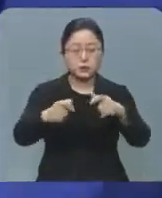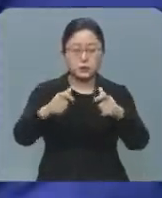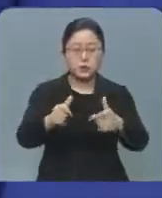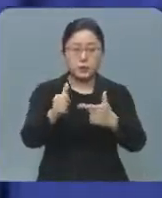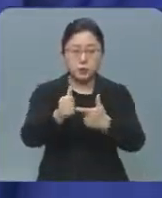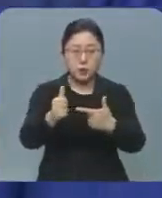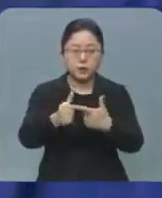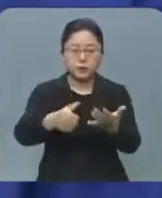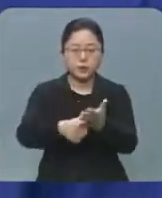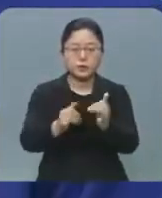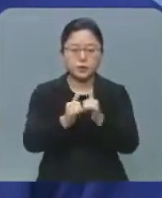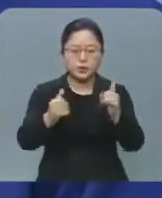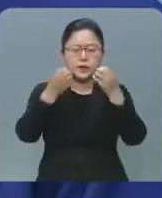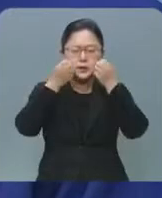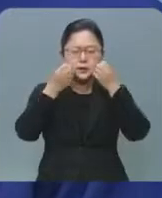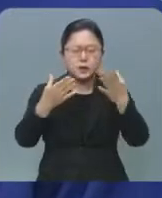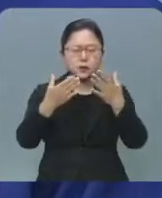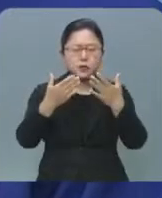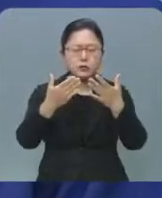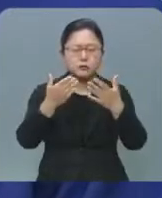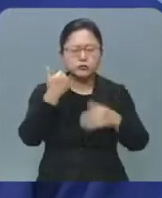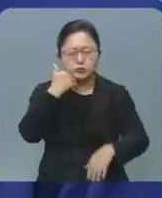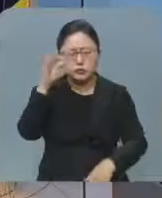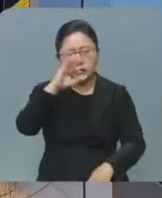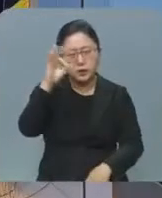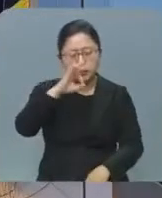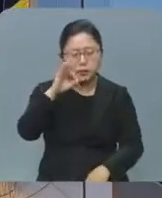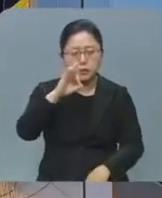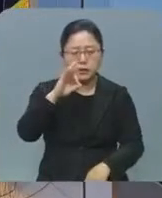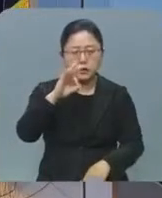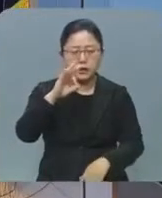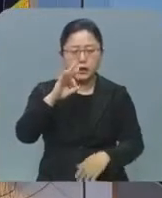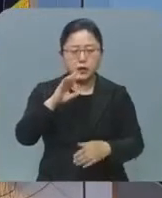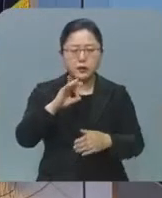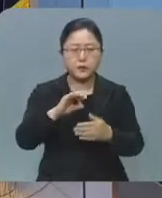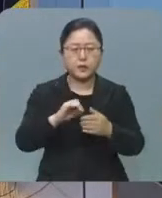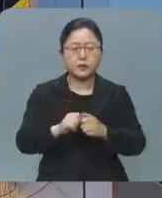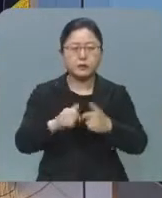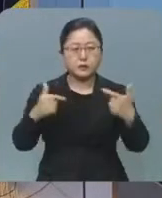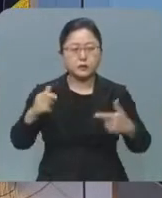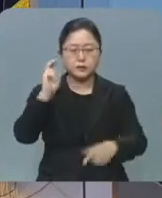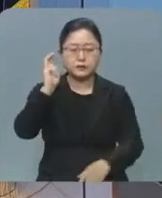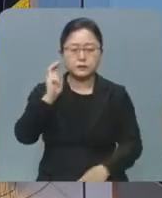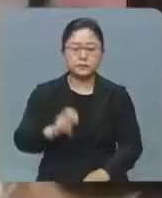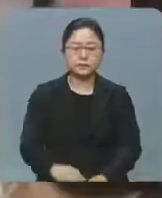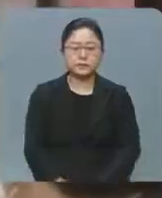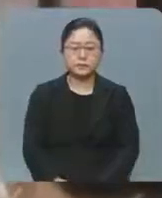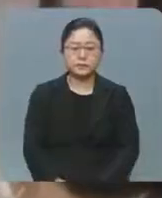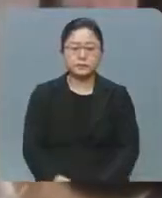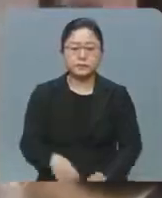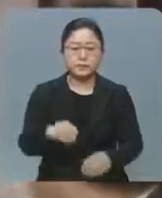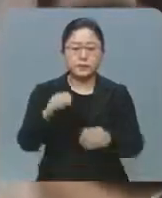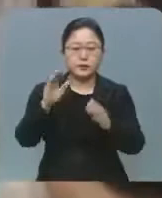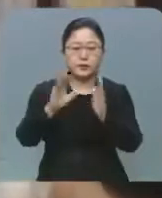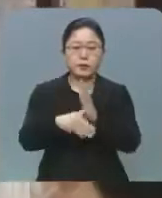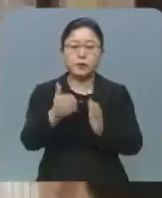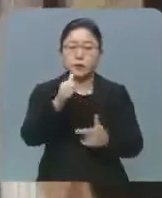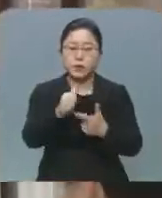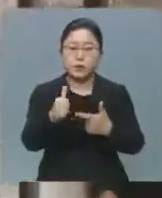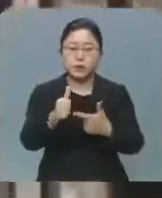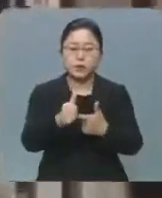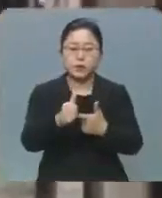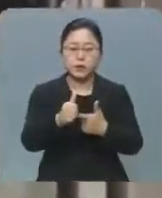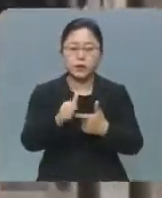호남의 유권자들이 새로운 대안을 모색하려는 움직임이 가시화될 것으로 예상하고 있습니다. 이럴 경우 호남에서도